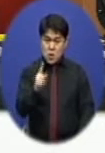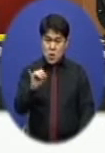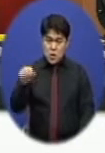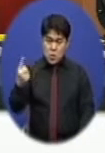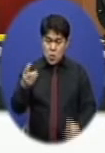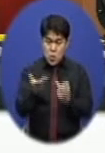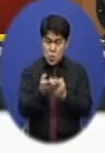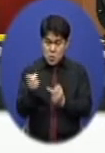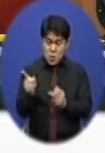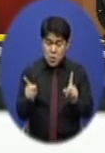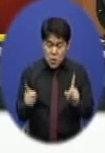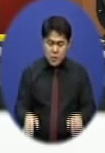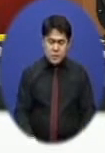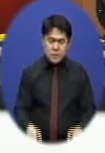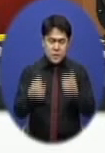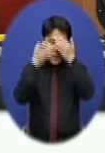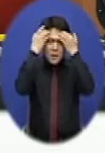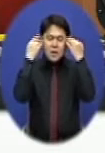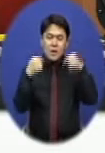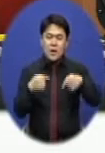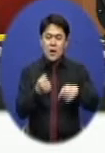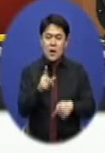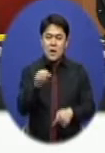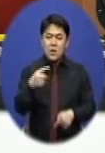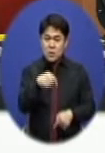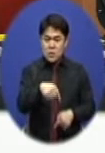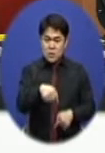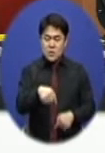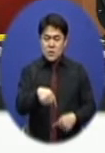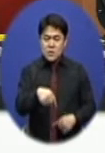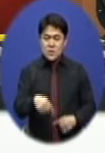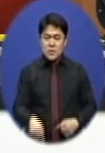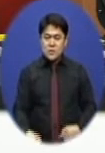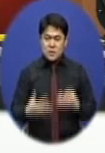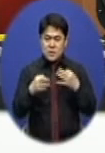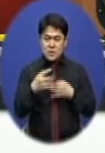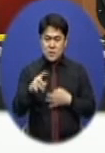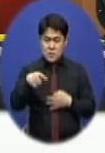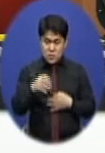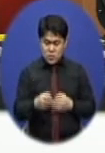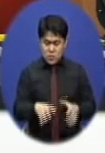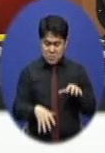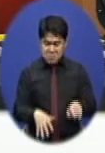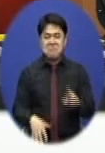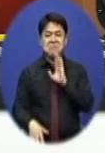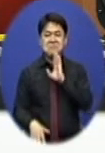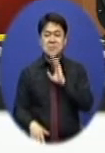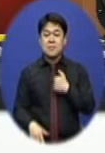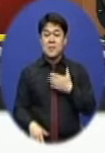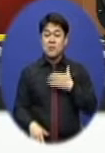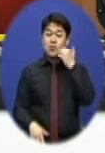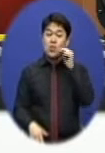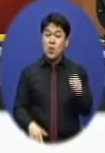하이도. 하이도하고는요? 예. 내가 지금 하이도예요. 여기는 대중 씨 고향. 아, 김대중 씨. 예, 예. 예. 저도 아는